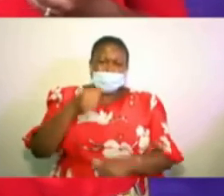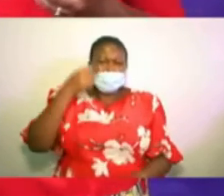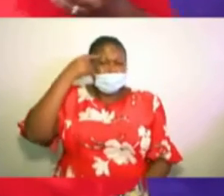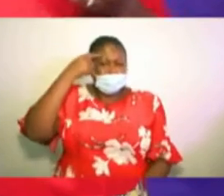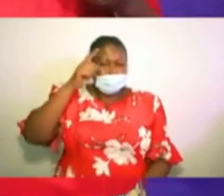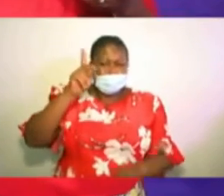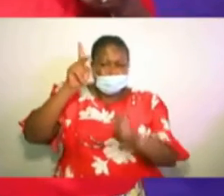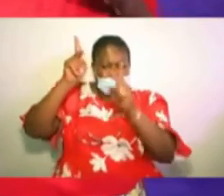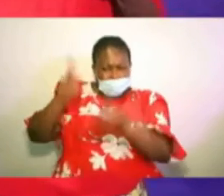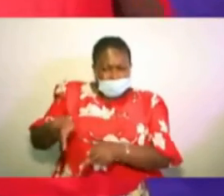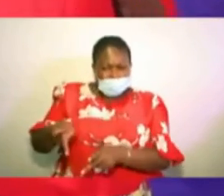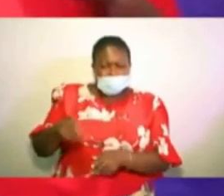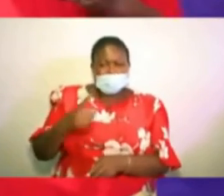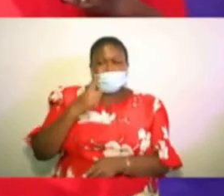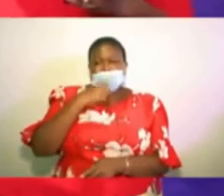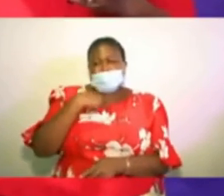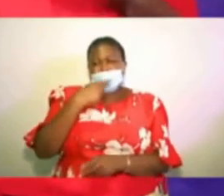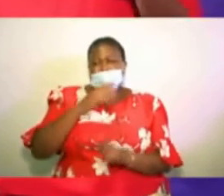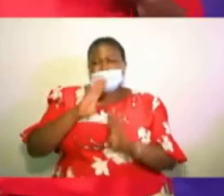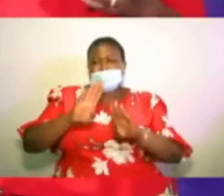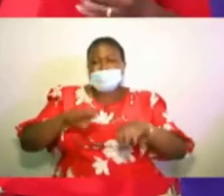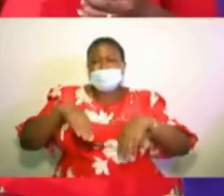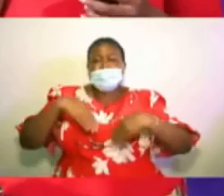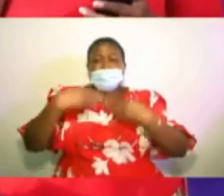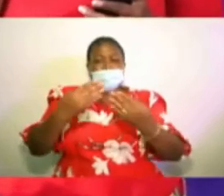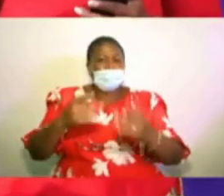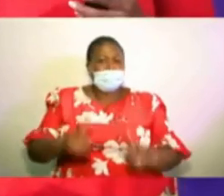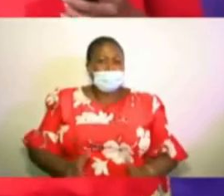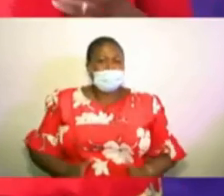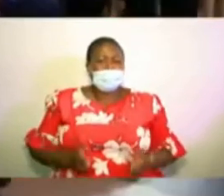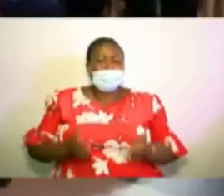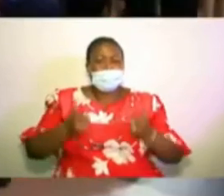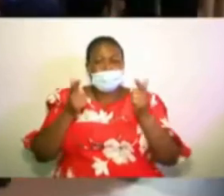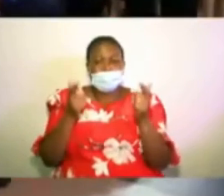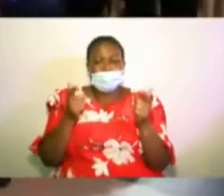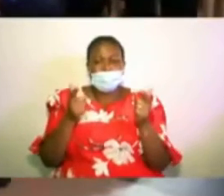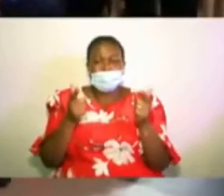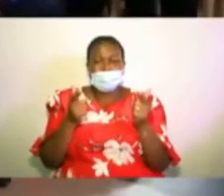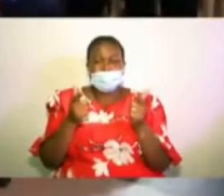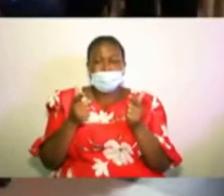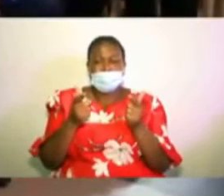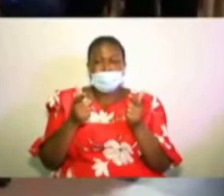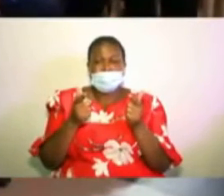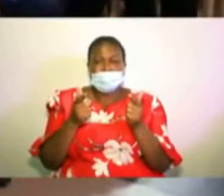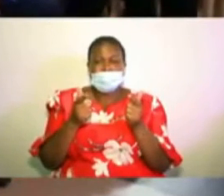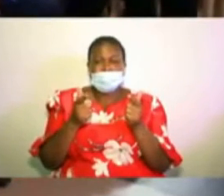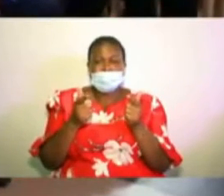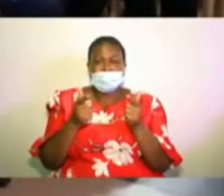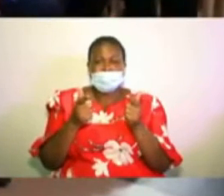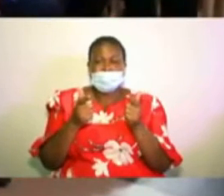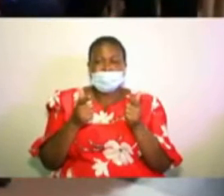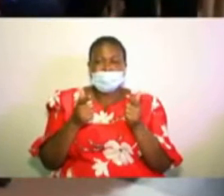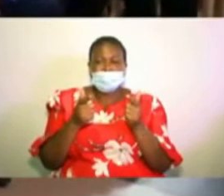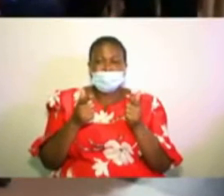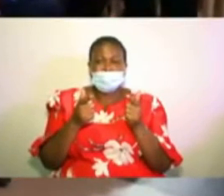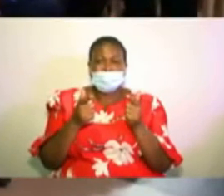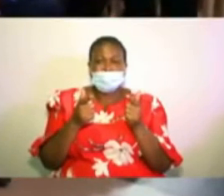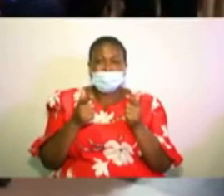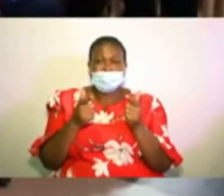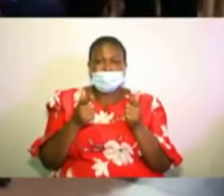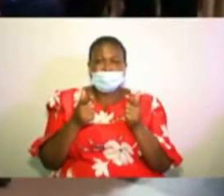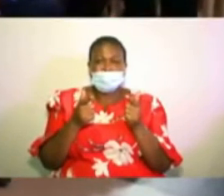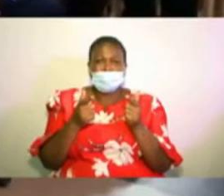Life. Ça veut dire qu'il n'y a personne d'autre qui peut faire ce type de travail à part la personne qui vivifie.